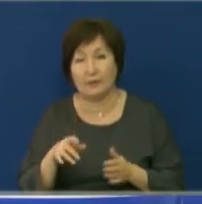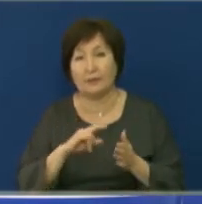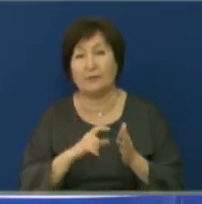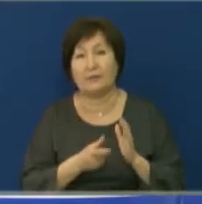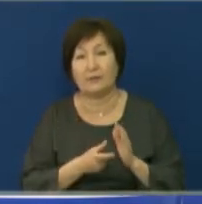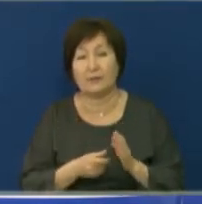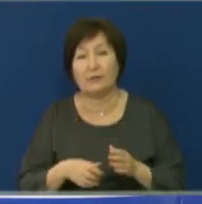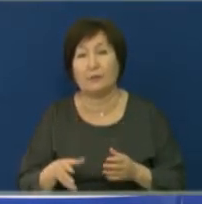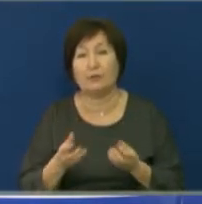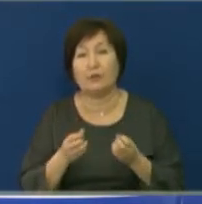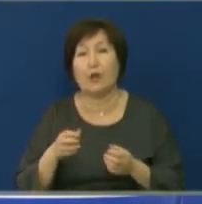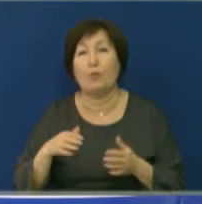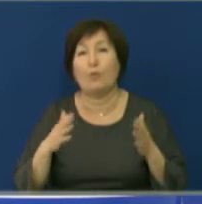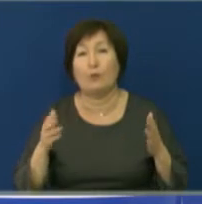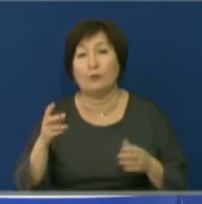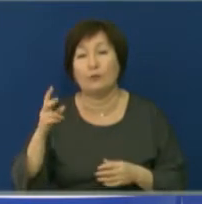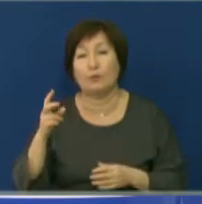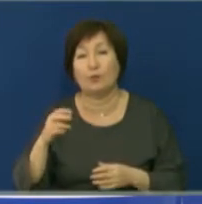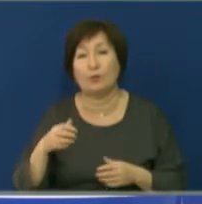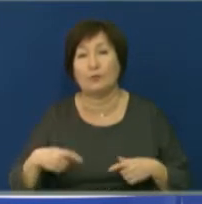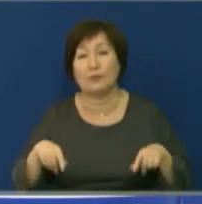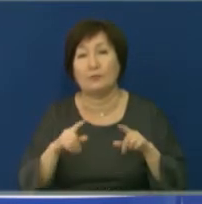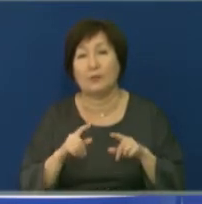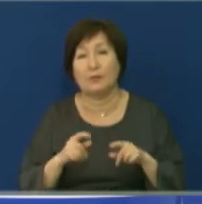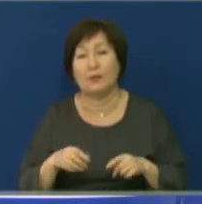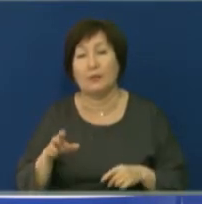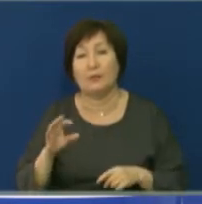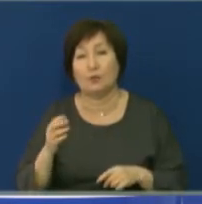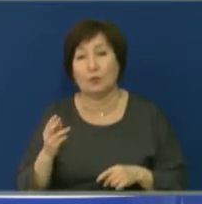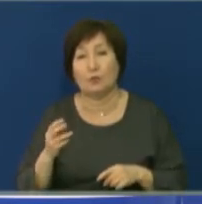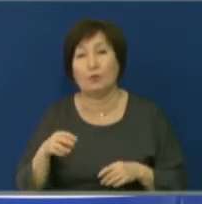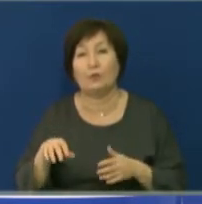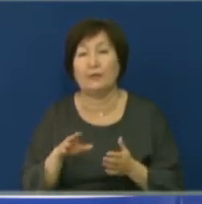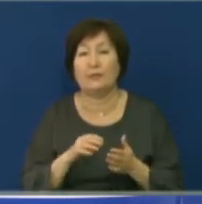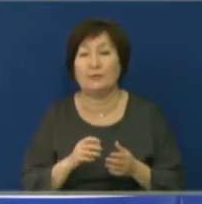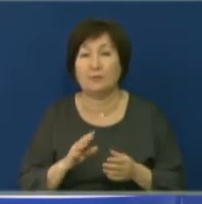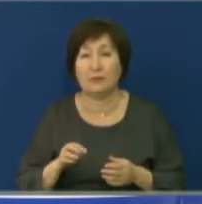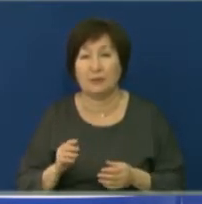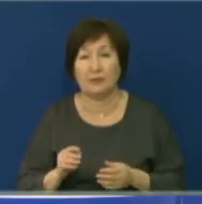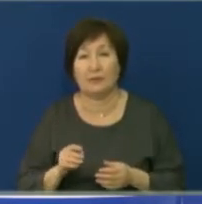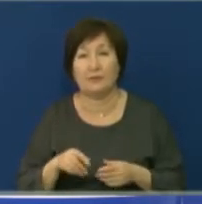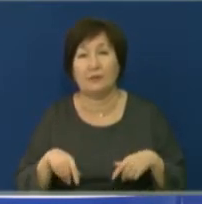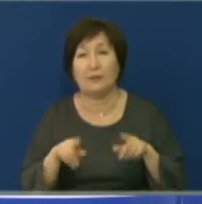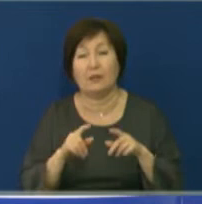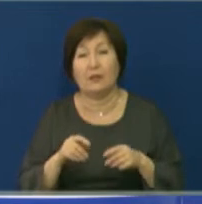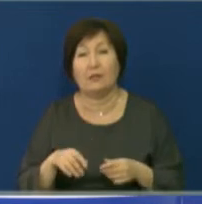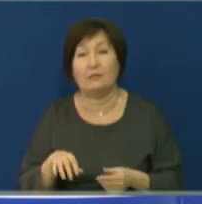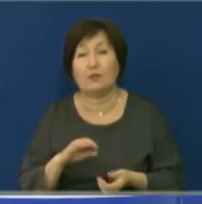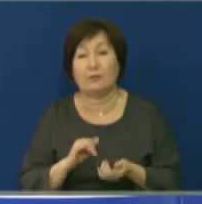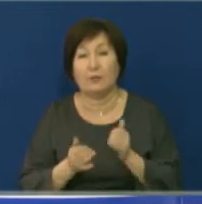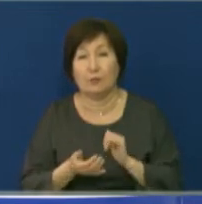семей из социально уязвимых категорий населения. Также жилье для многодетных строят и в Усть-Каменогорске. А в районах